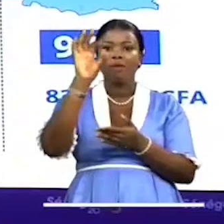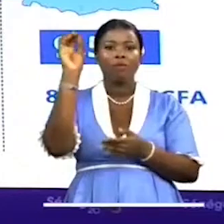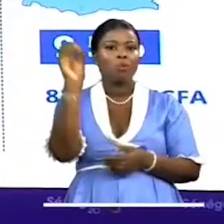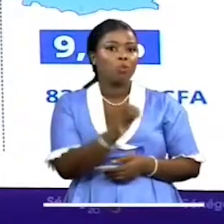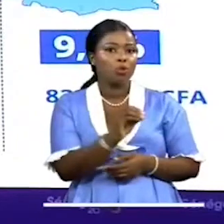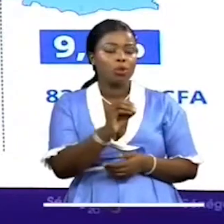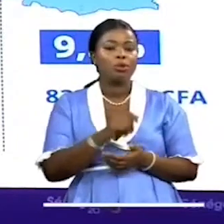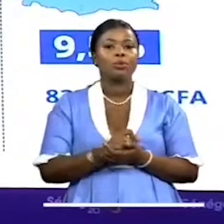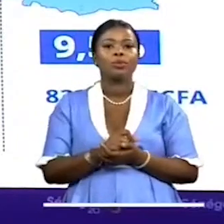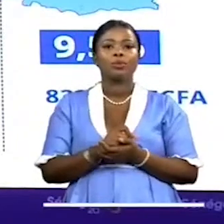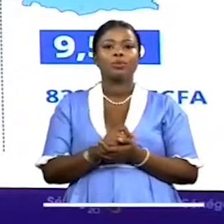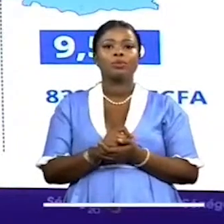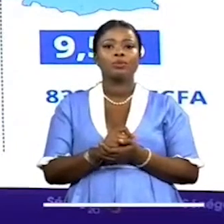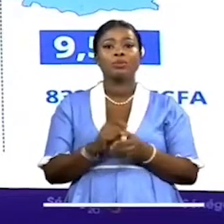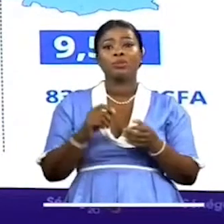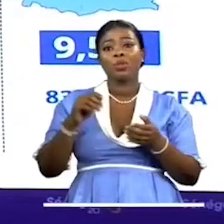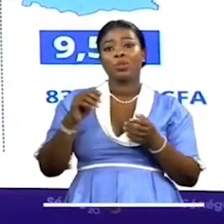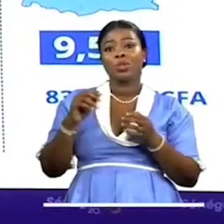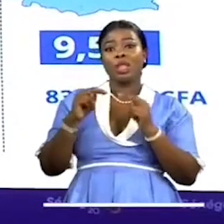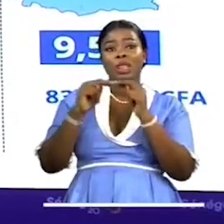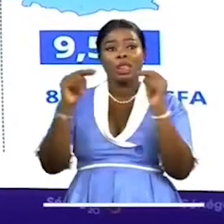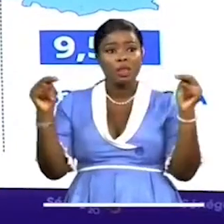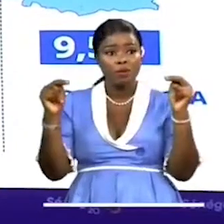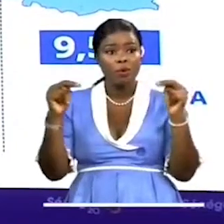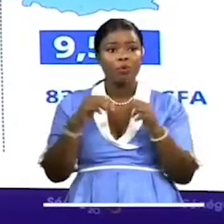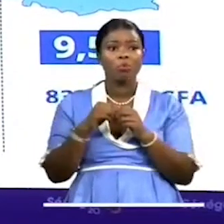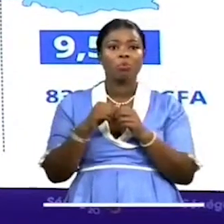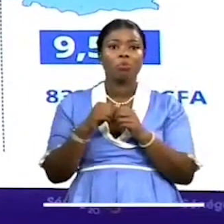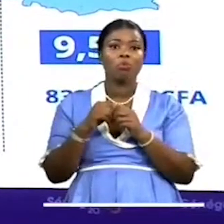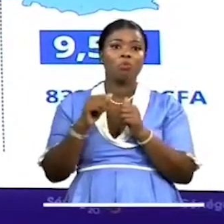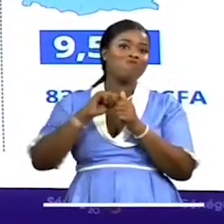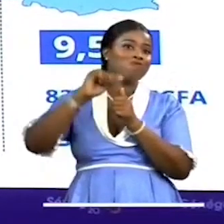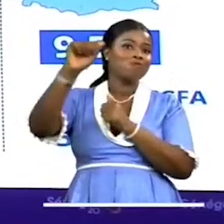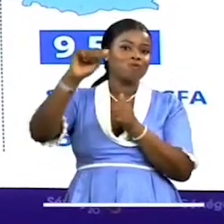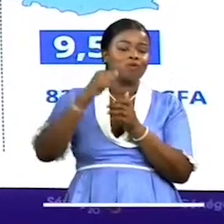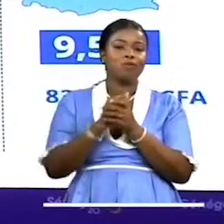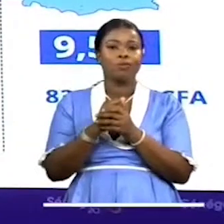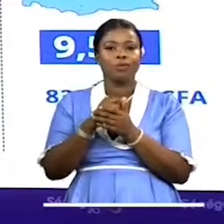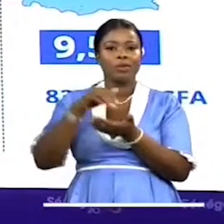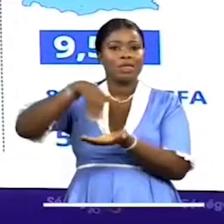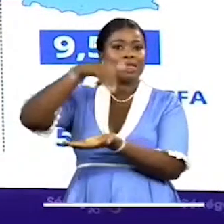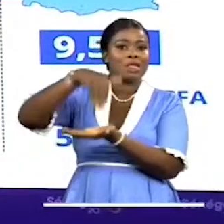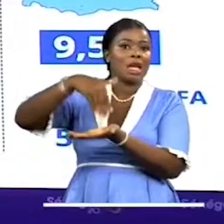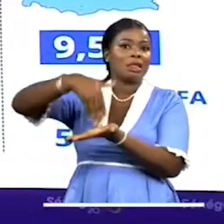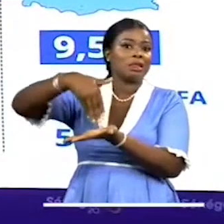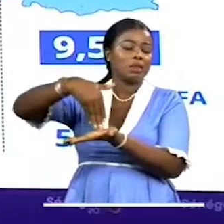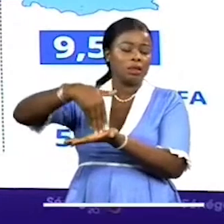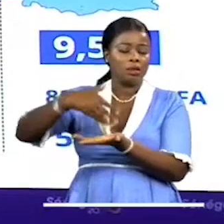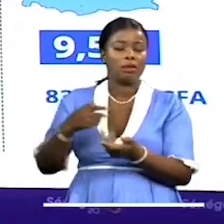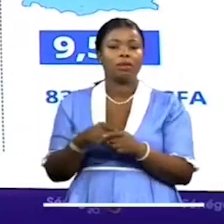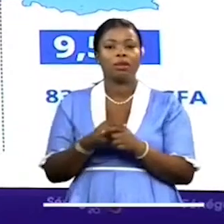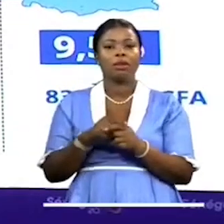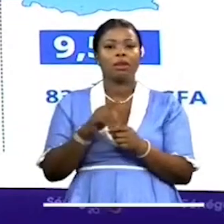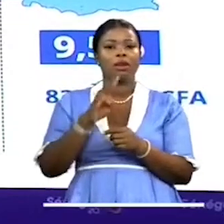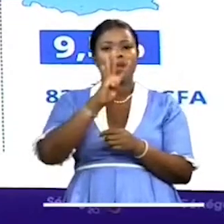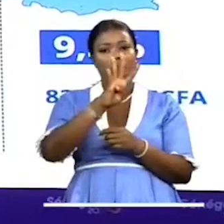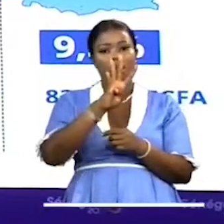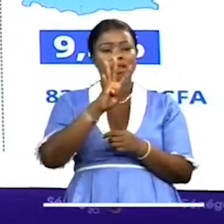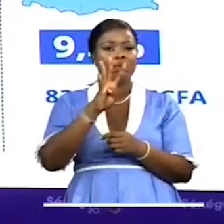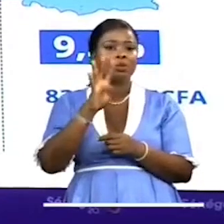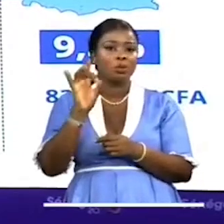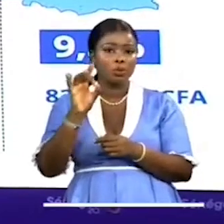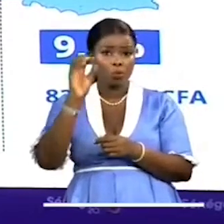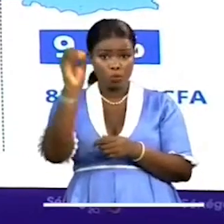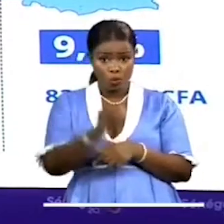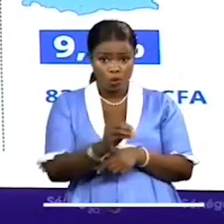au moment où au niveau du centre nous en sommes pratiquement à la moitié0 48 % et pour les trois régions